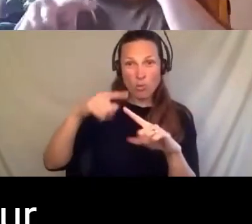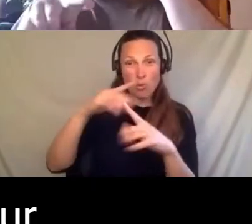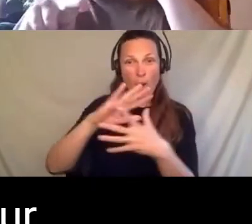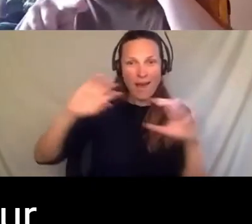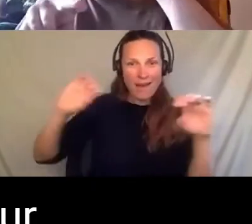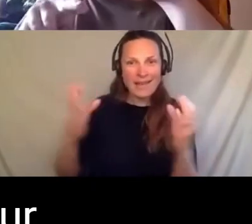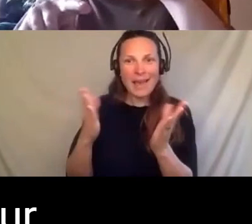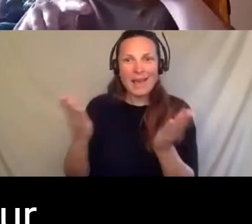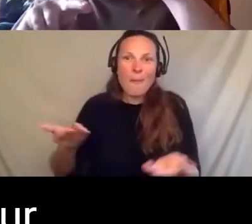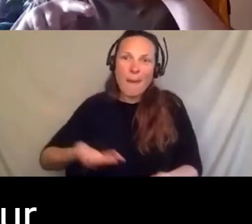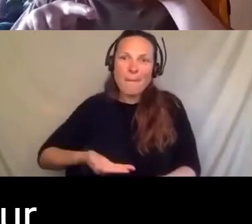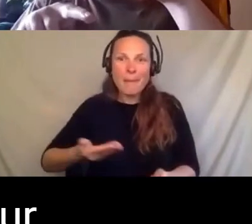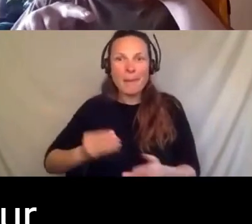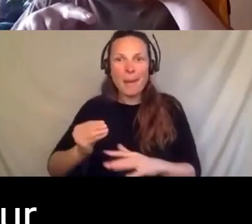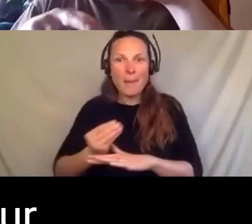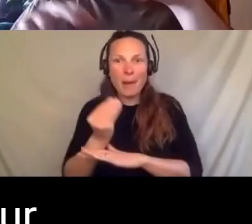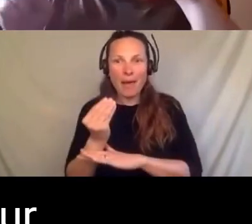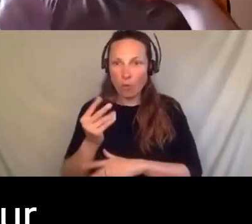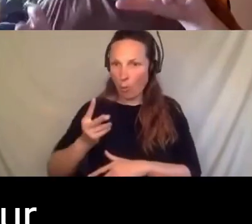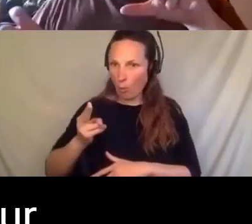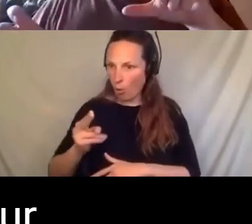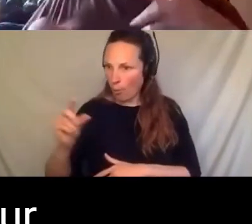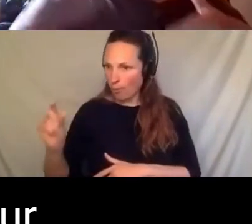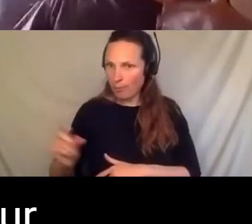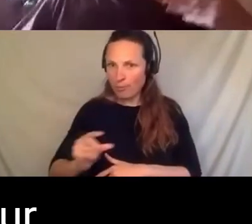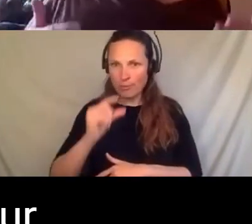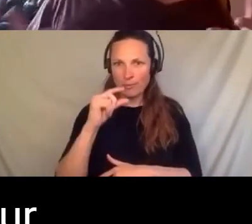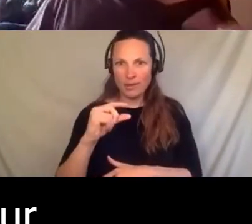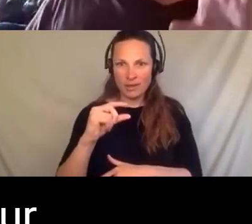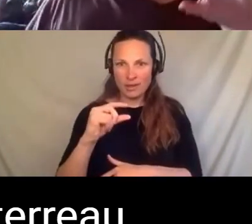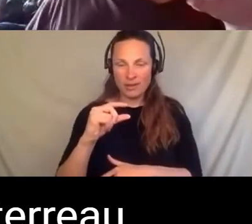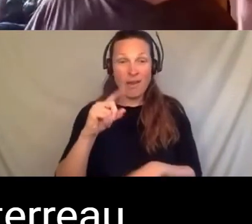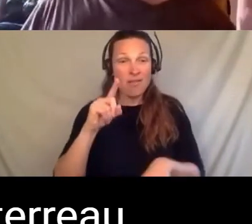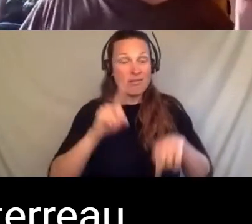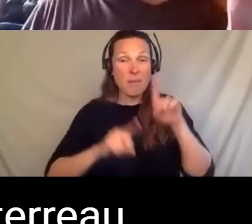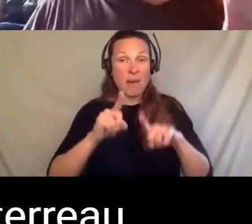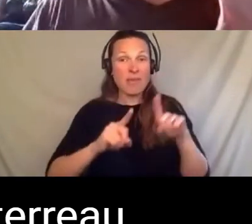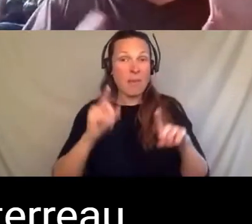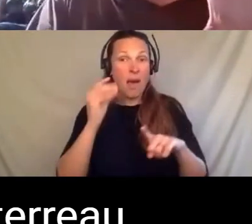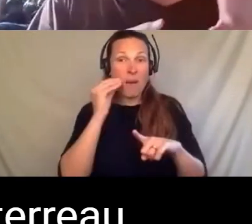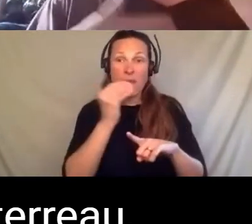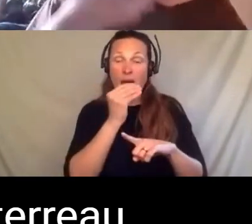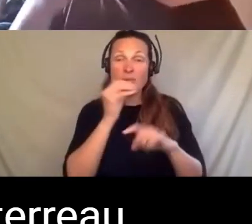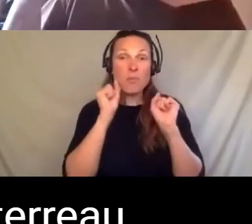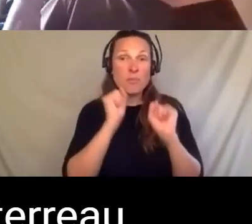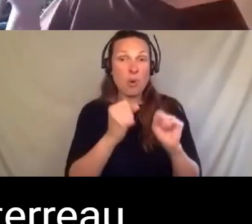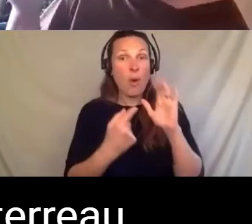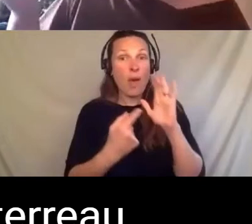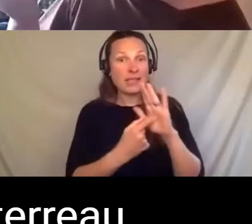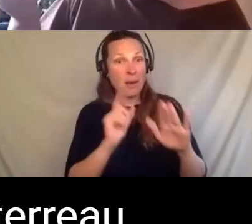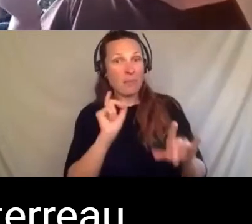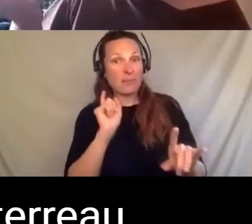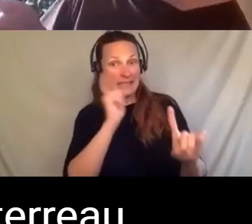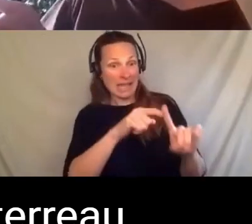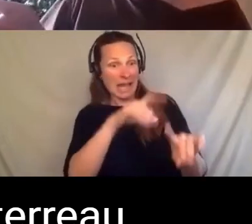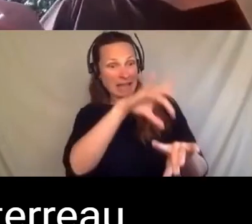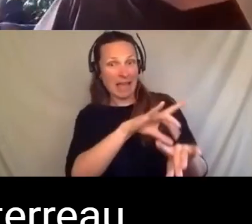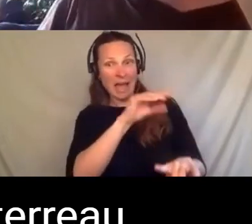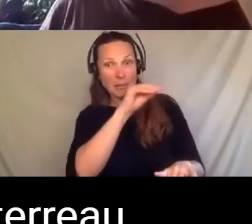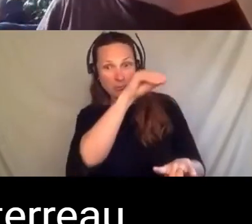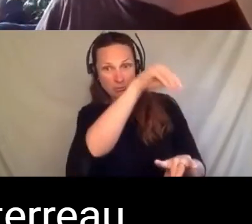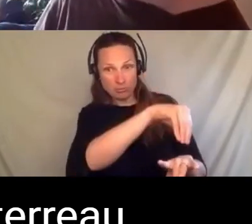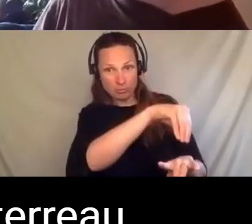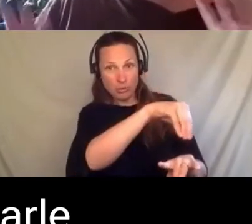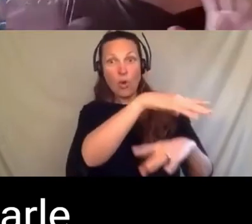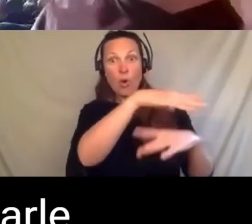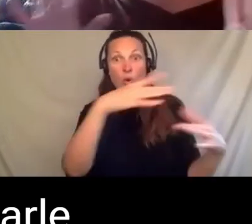on coupe une certaine longueur et puis, selon la plante, on peut le faire soit directement dans le terreau ou dans